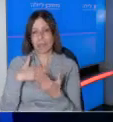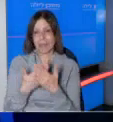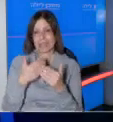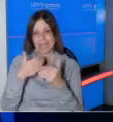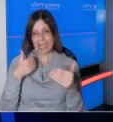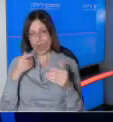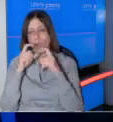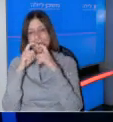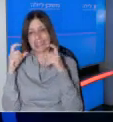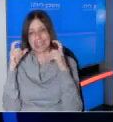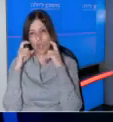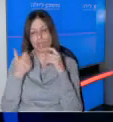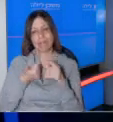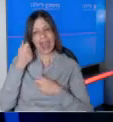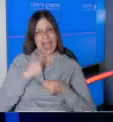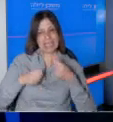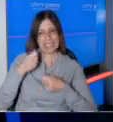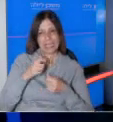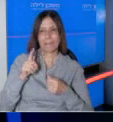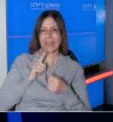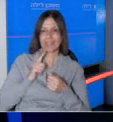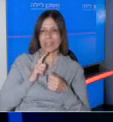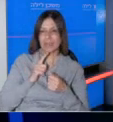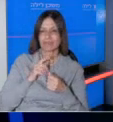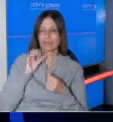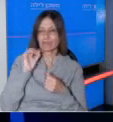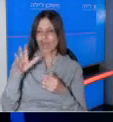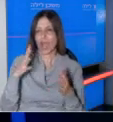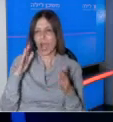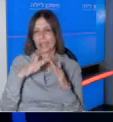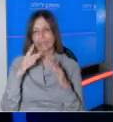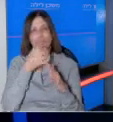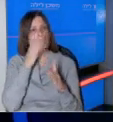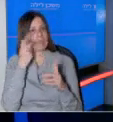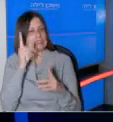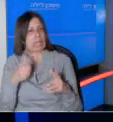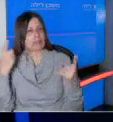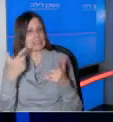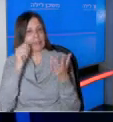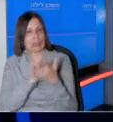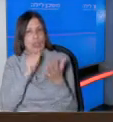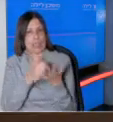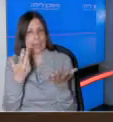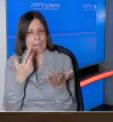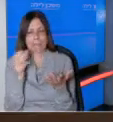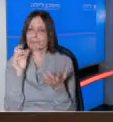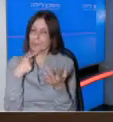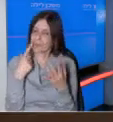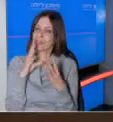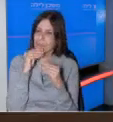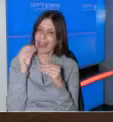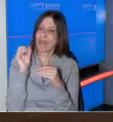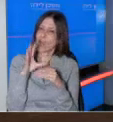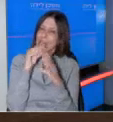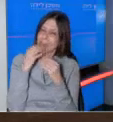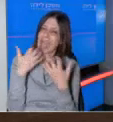ריחוק מסכות, בעלי עסקים פרטיים, לשלוח אנשים הביתה. מסיבת עיתונאים. אוקיי, אז... אני אומר, עוד פעם, בוא נדבר ככה. לבוא